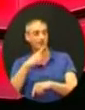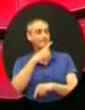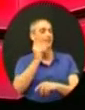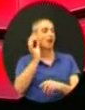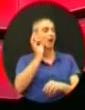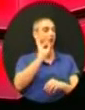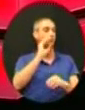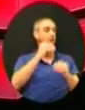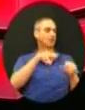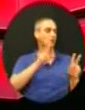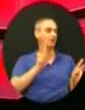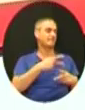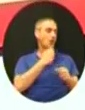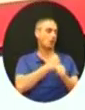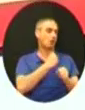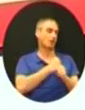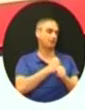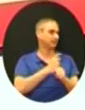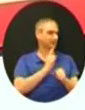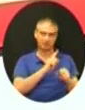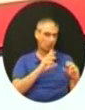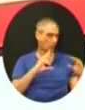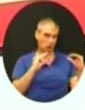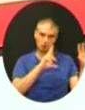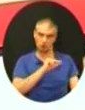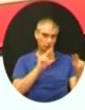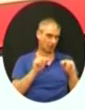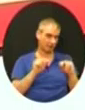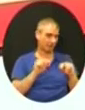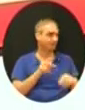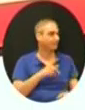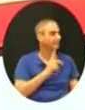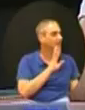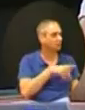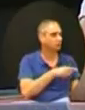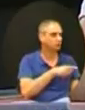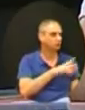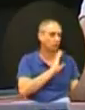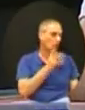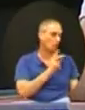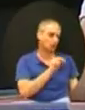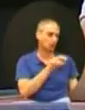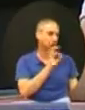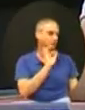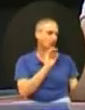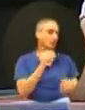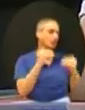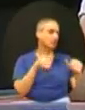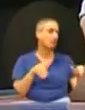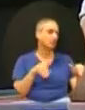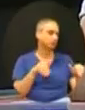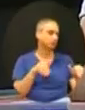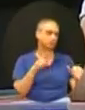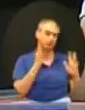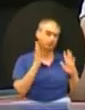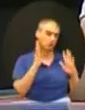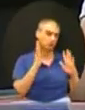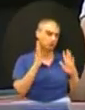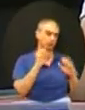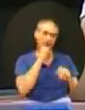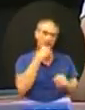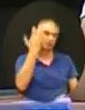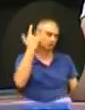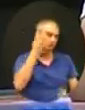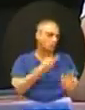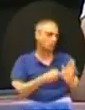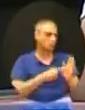100% נכות ואי יכולת הסתכרות. זה לא בהכרח הולך ביחד. יש פה כל הסניין הזה של הנכות, זה מאוד אנכרוניסטי,